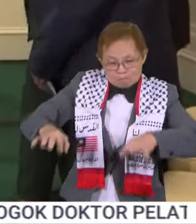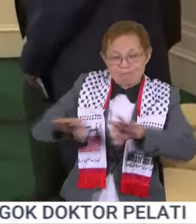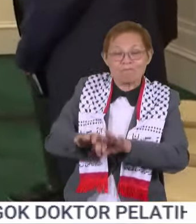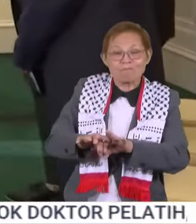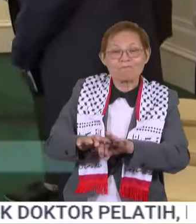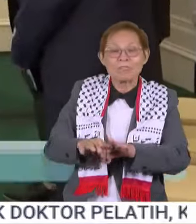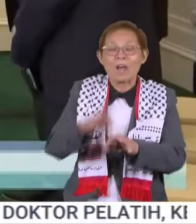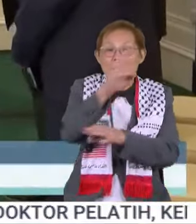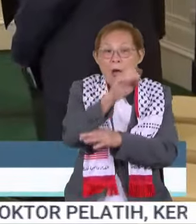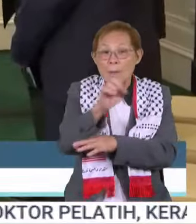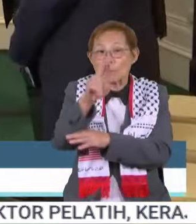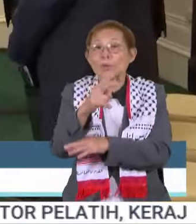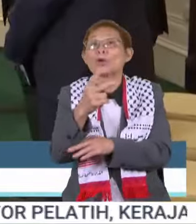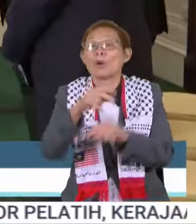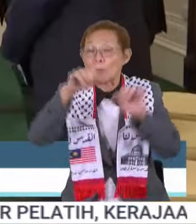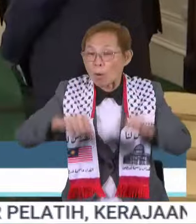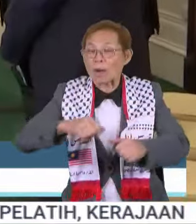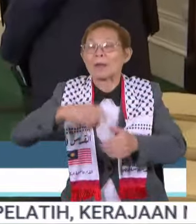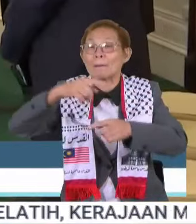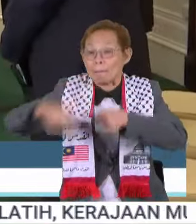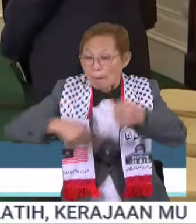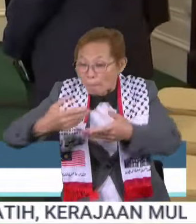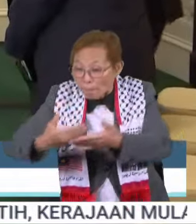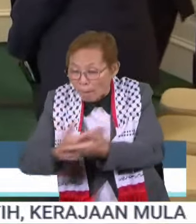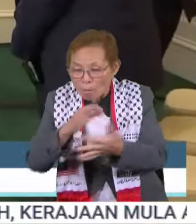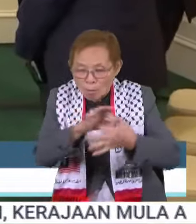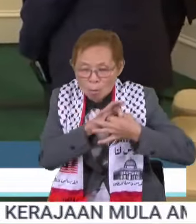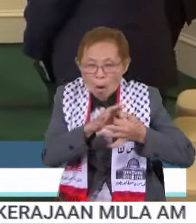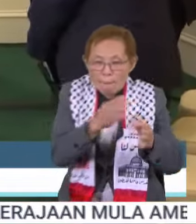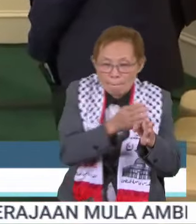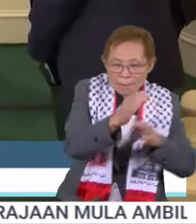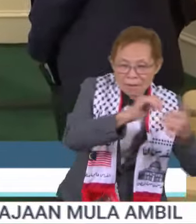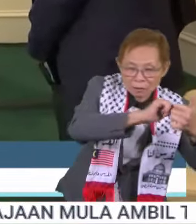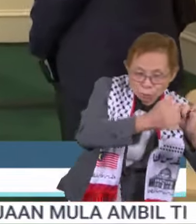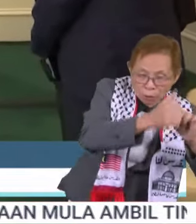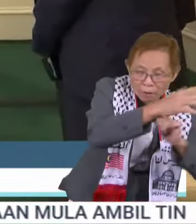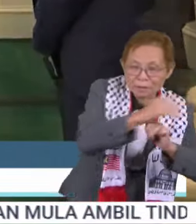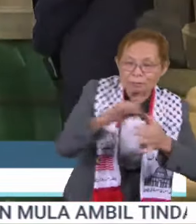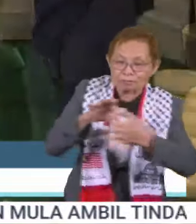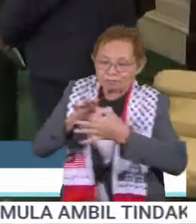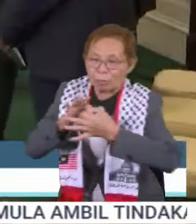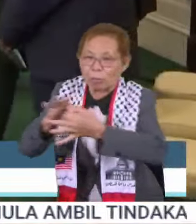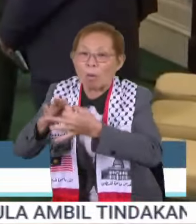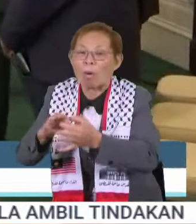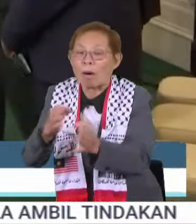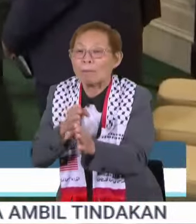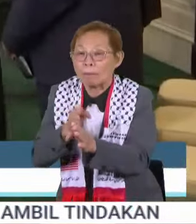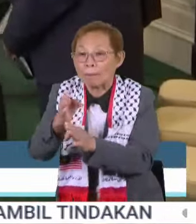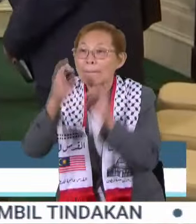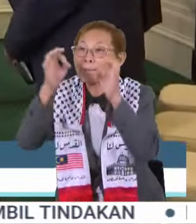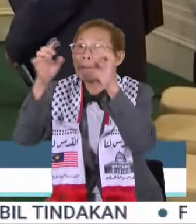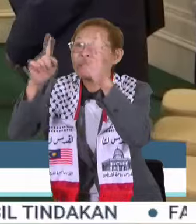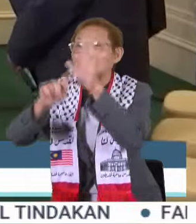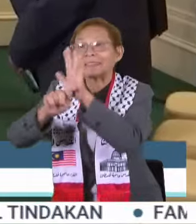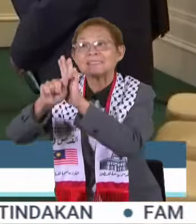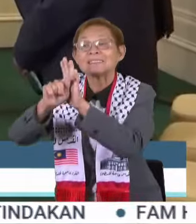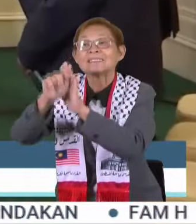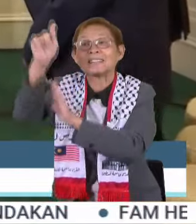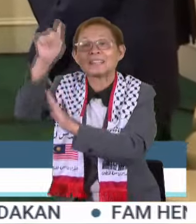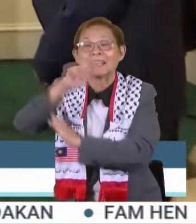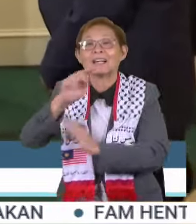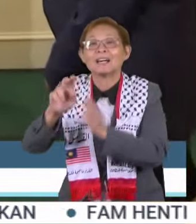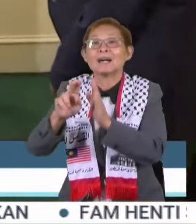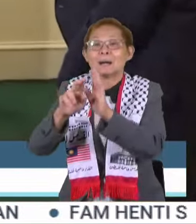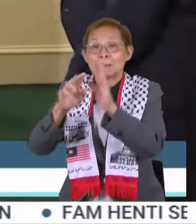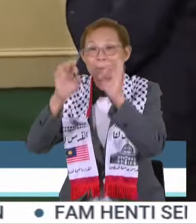Dua lagi MOU yang boleh diperbaharui ialah kerjasama dalam bidang sukan dan kolaborasi dalam sektor pendidikan tinggi. Menteri